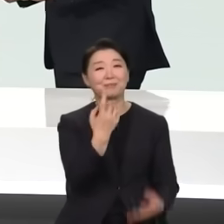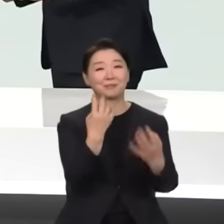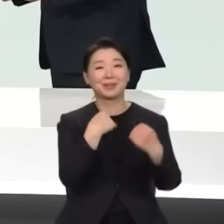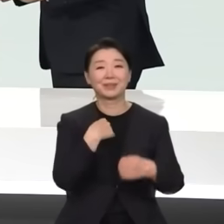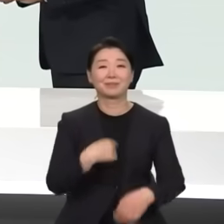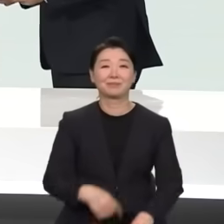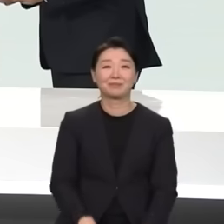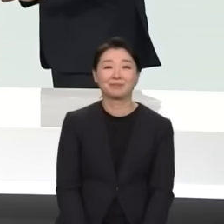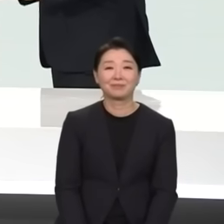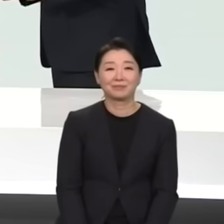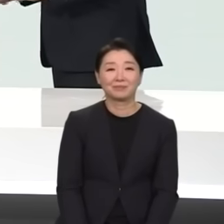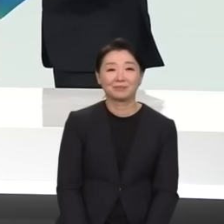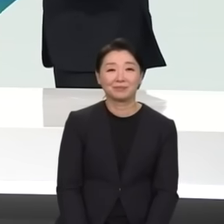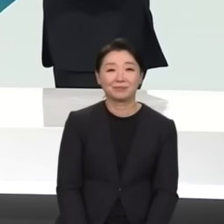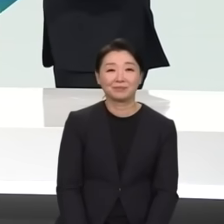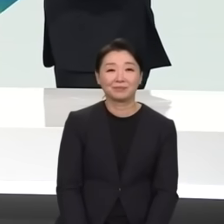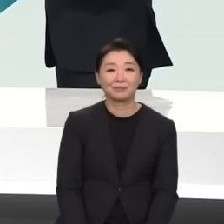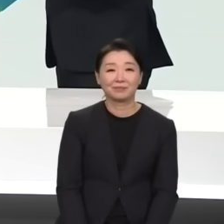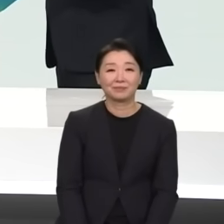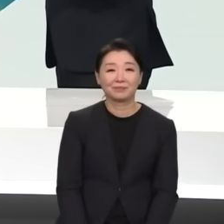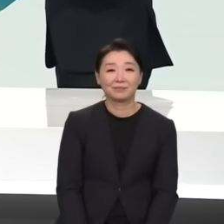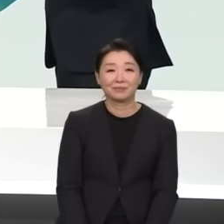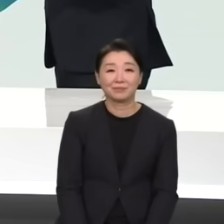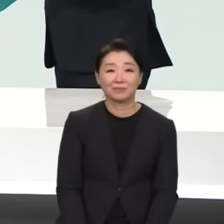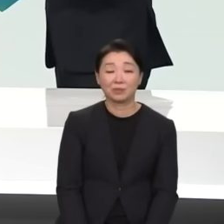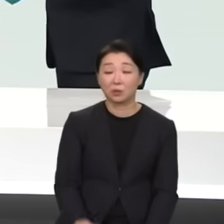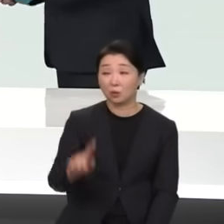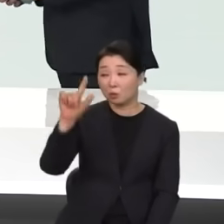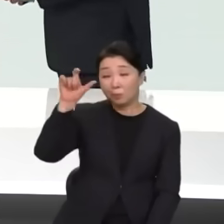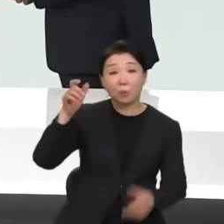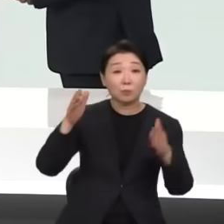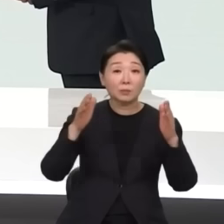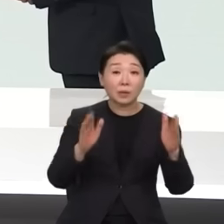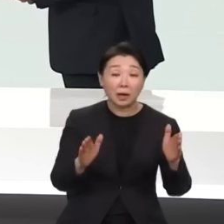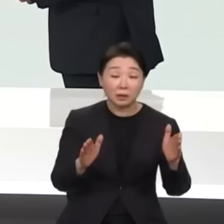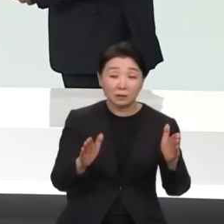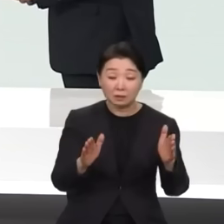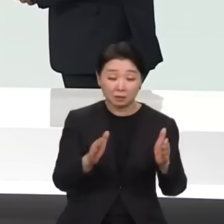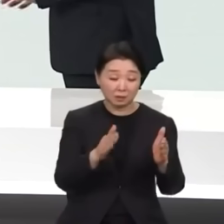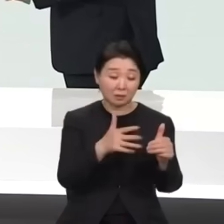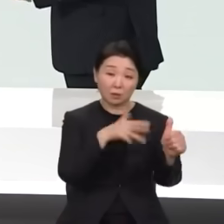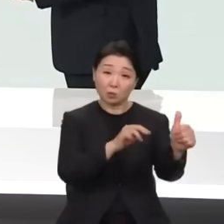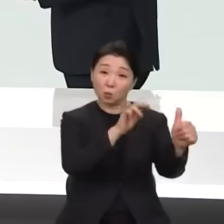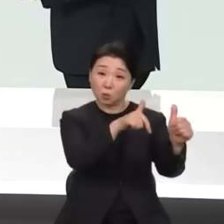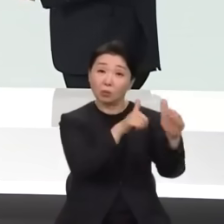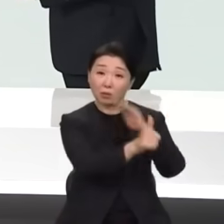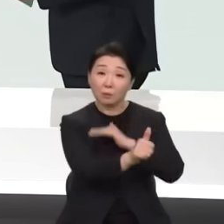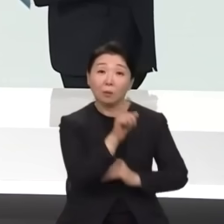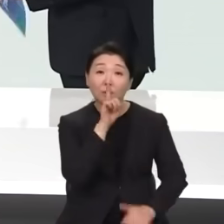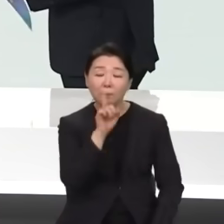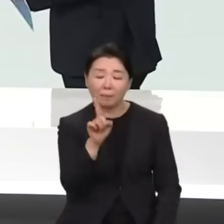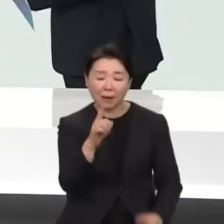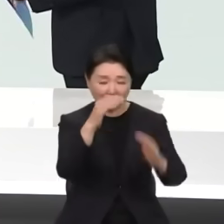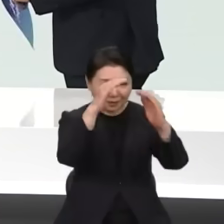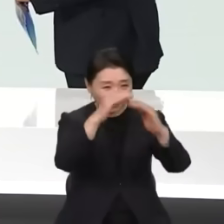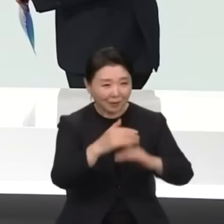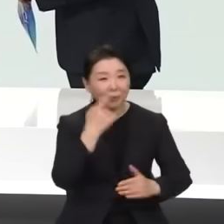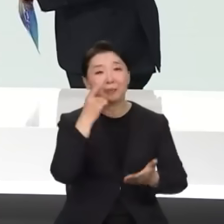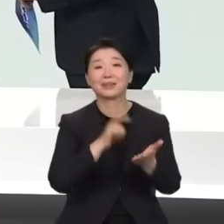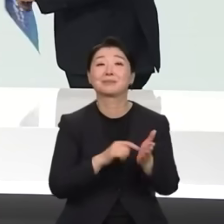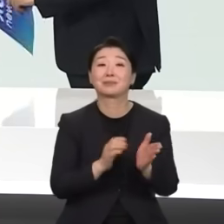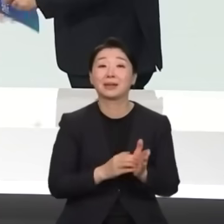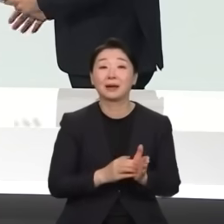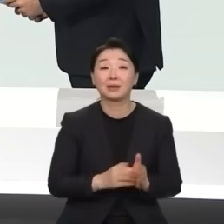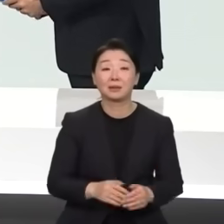네. 예, 그래서 지금 그 최근 보름간 실제로 조국 대표가 이야기한 그 발언들을 좀 찾아왔습니다. 자,